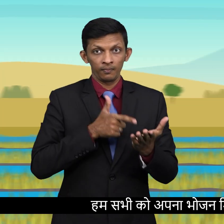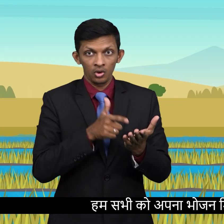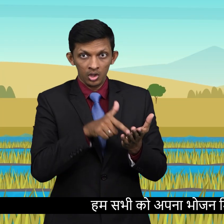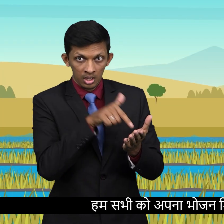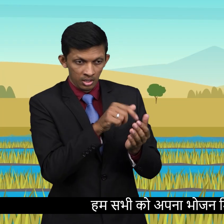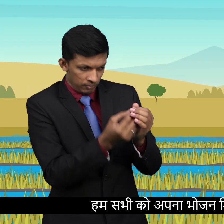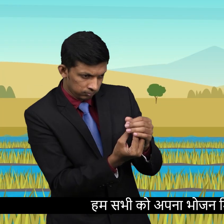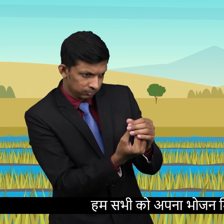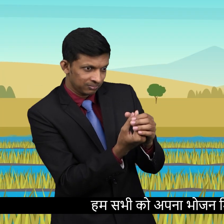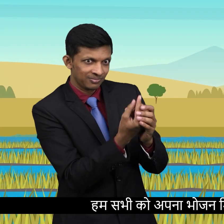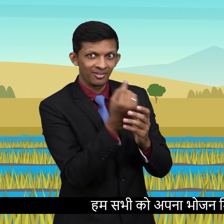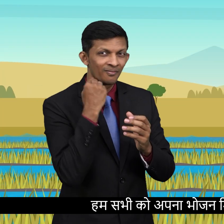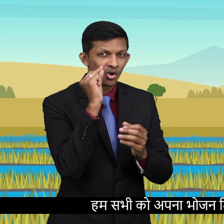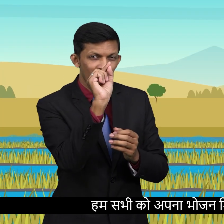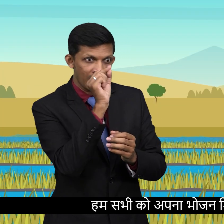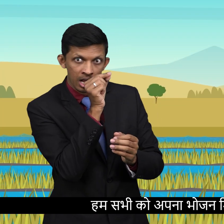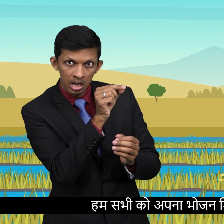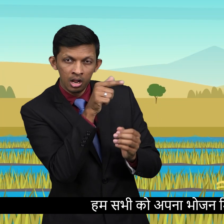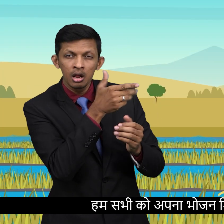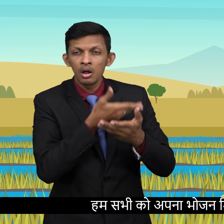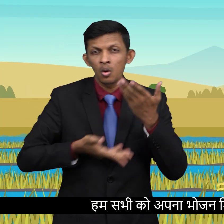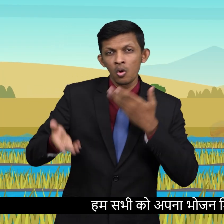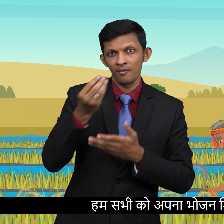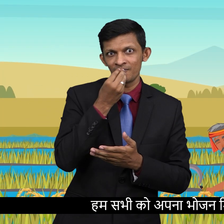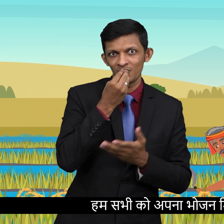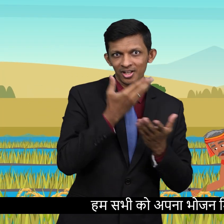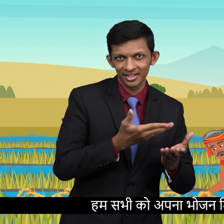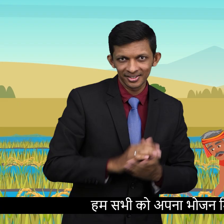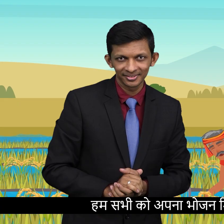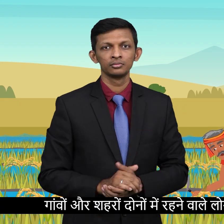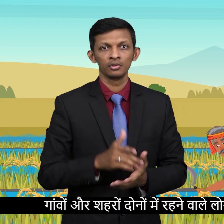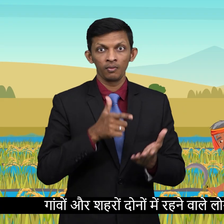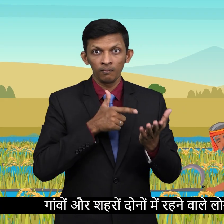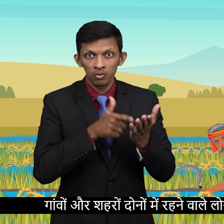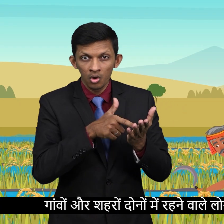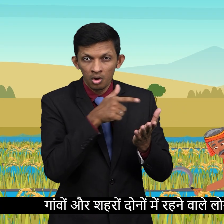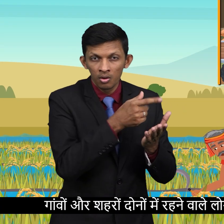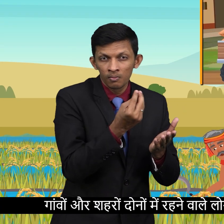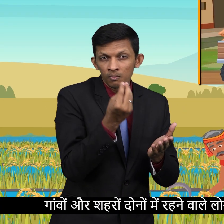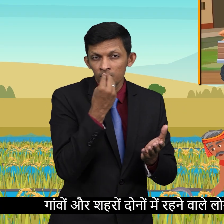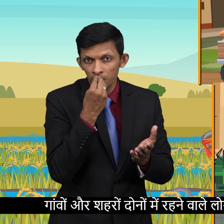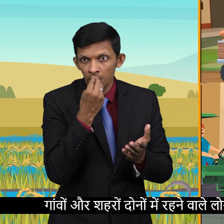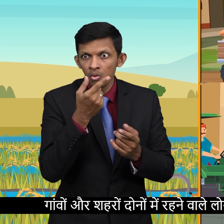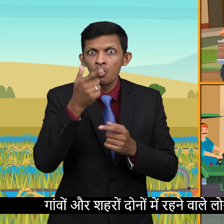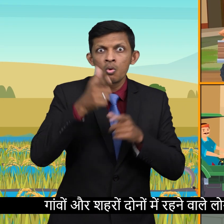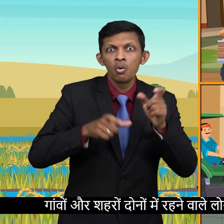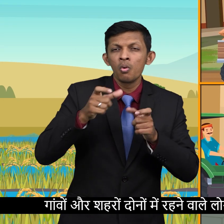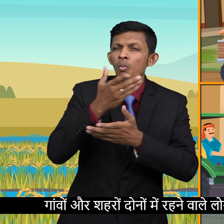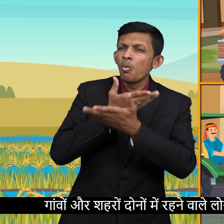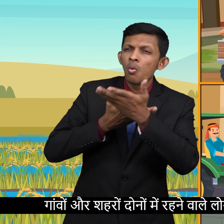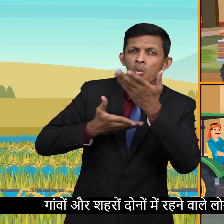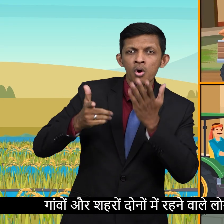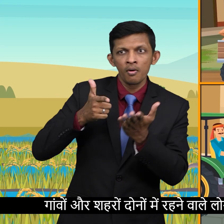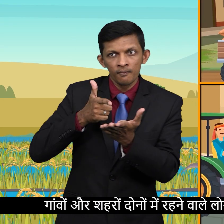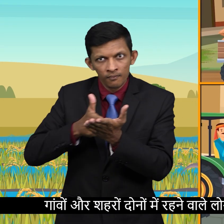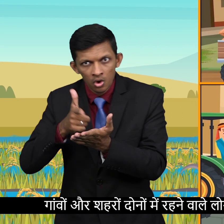हम सभी को अपना भोजन मिलता है क्योंकि किसान फसलें उगाते हैं। गांवों और शहरों दोनों में रहने वाले लोग